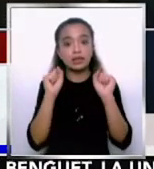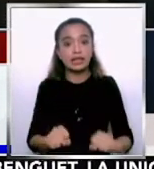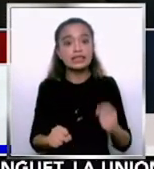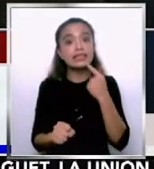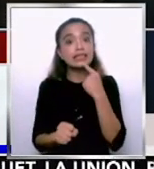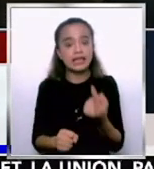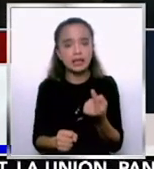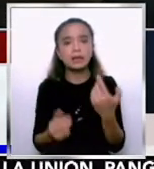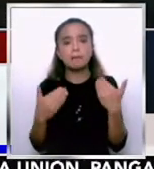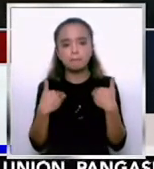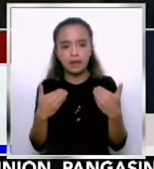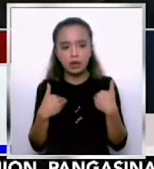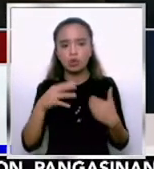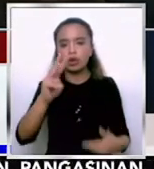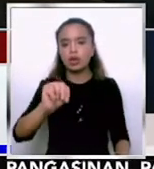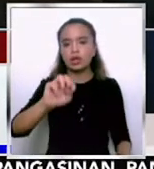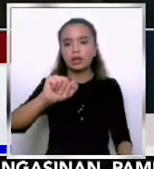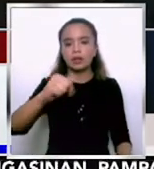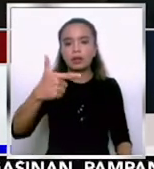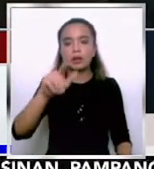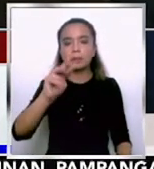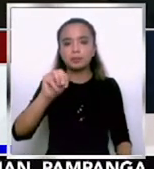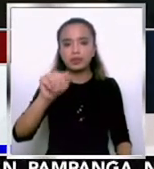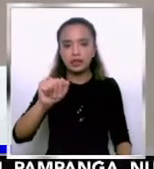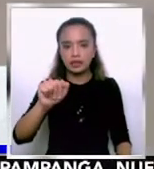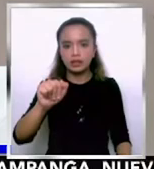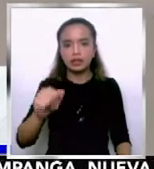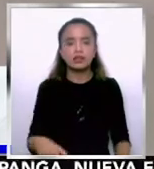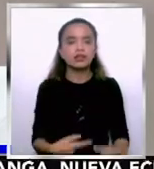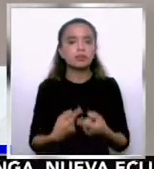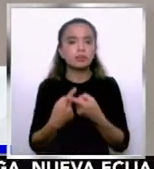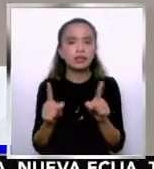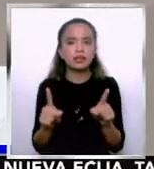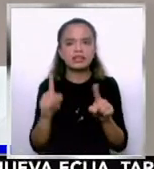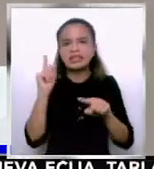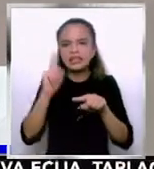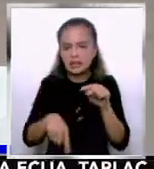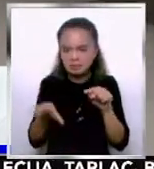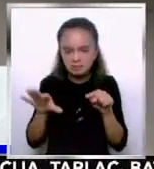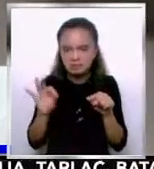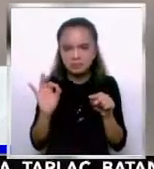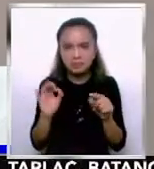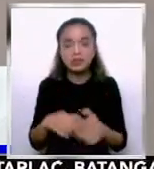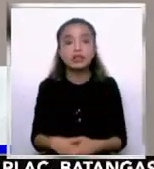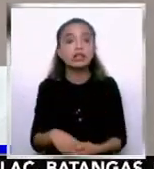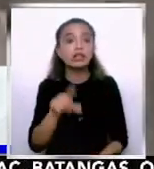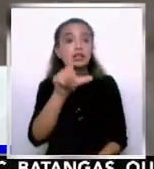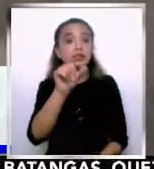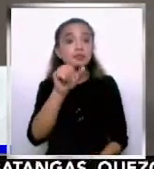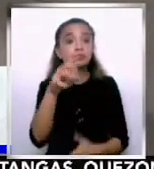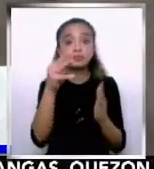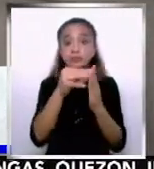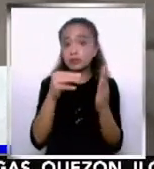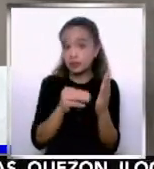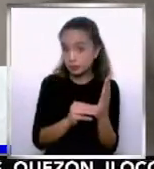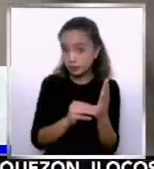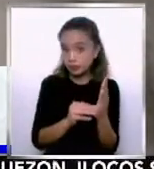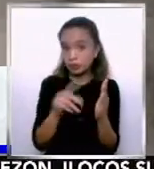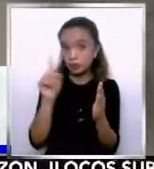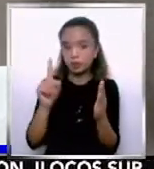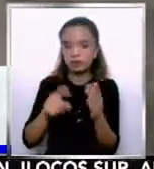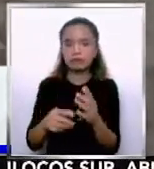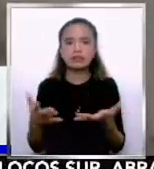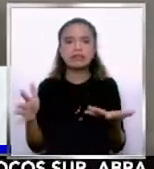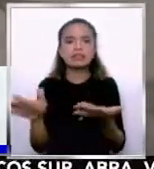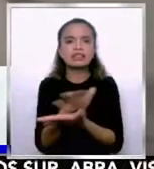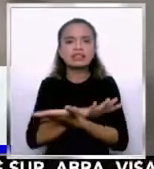ng magma na involved ay masyadong mababa o hindi ma-detect. Mahigit sa 20 million pesos na raw ang halaga ng pinsalang iniwan sa